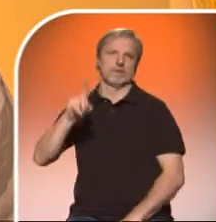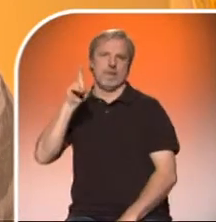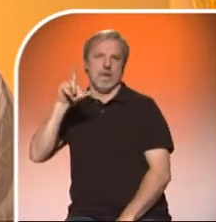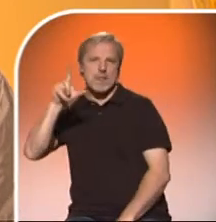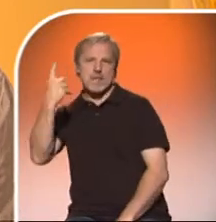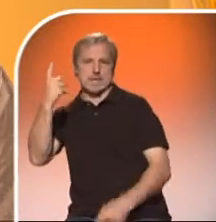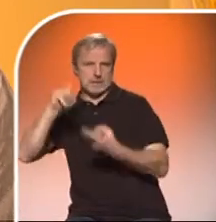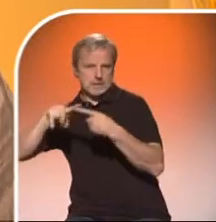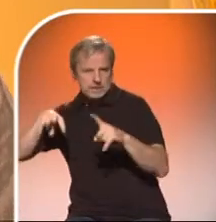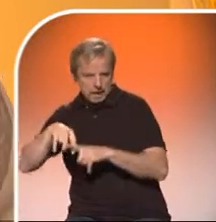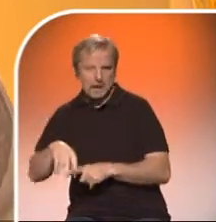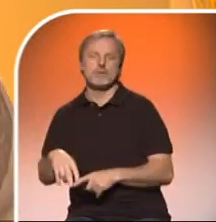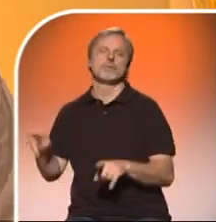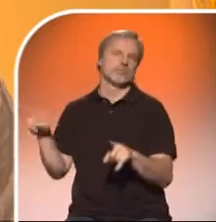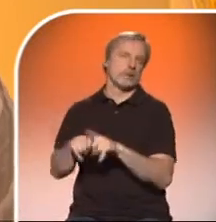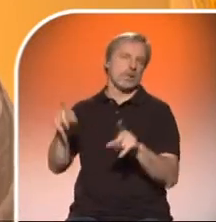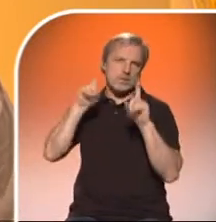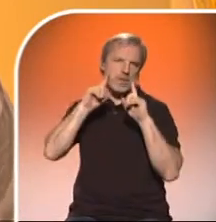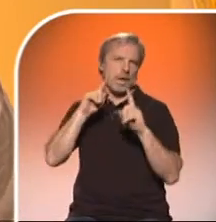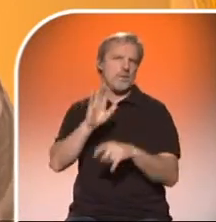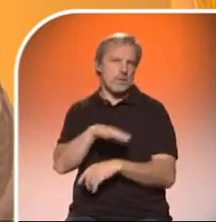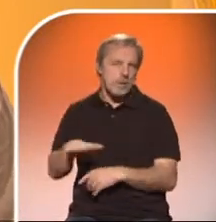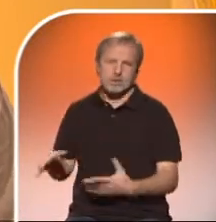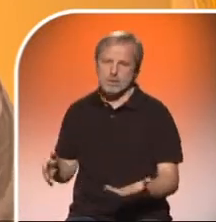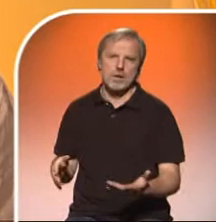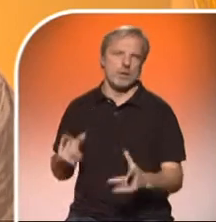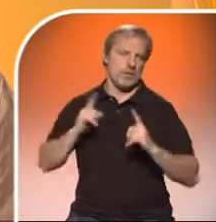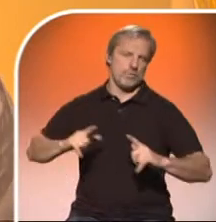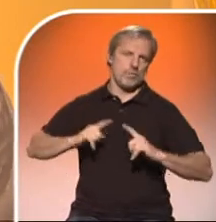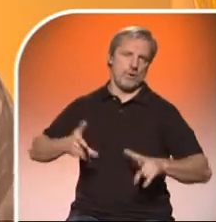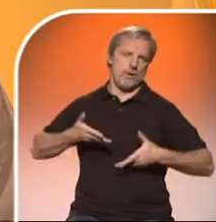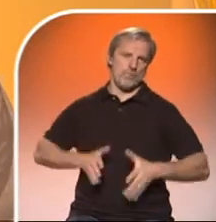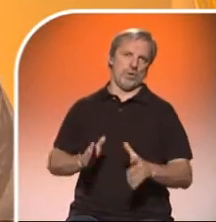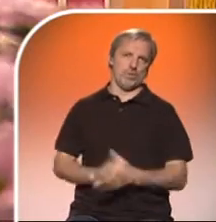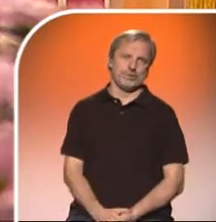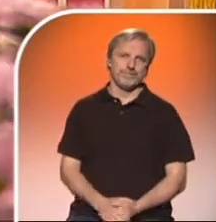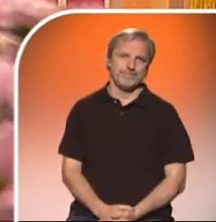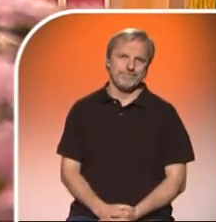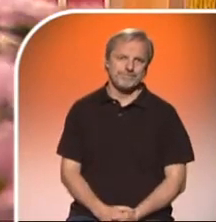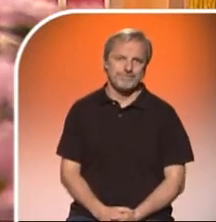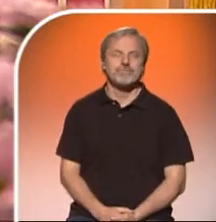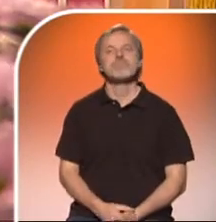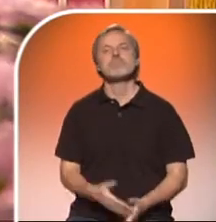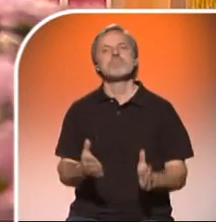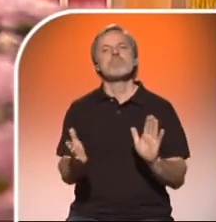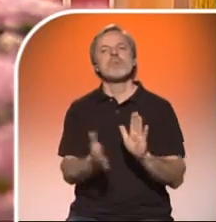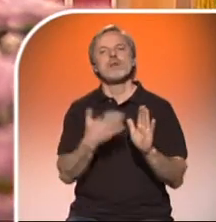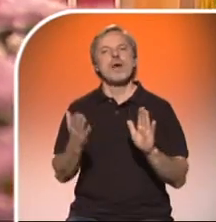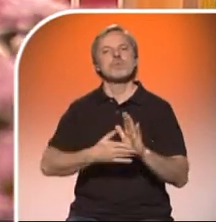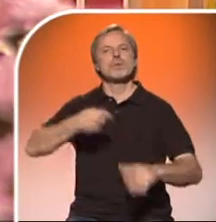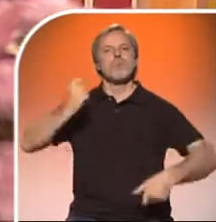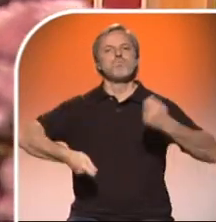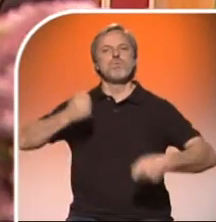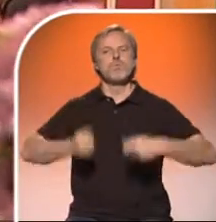A fakt oba prostě čekáme na tu chvilku, kdy to přijde a těšíme se. Moc. Co třeba bubny